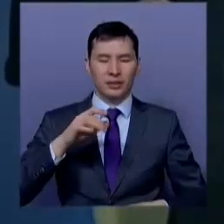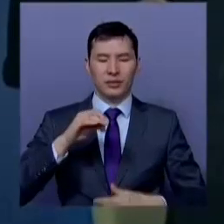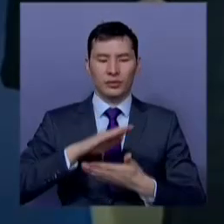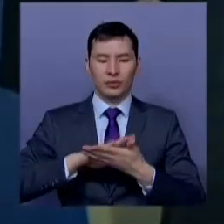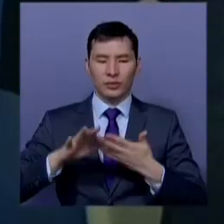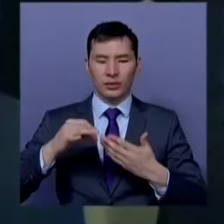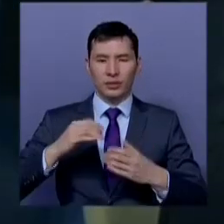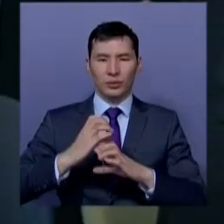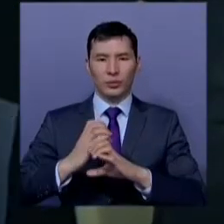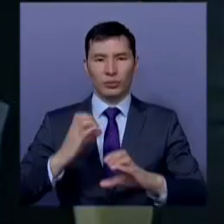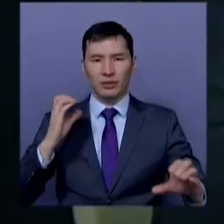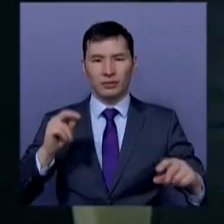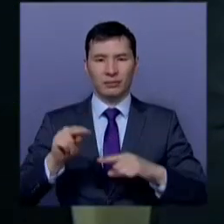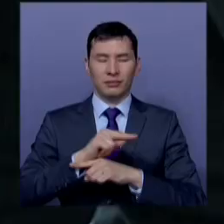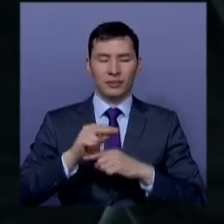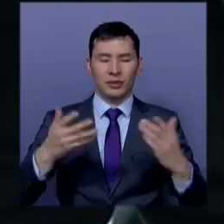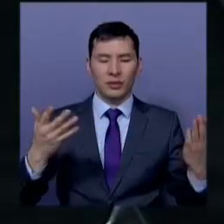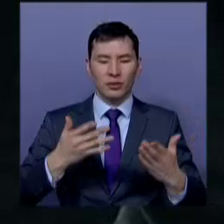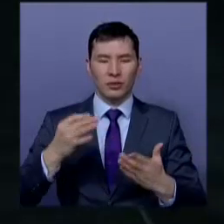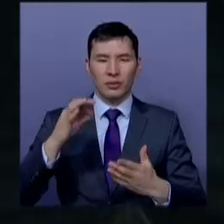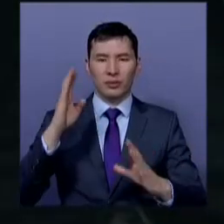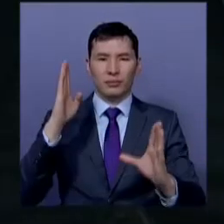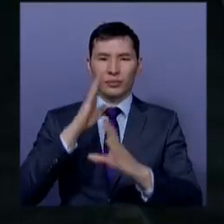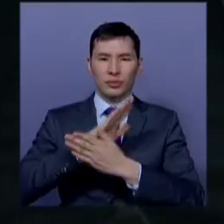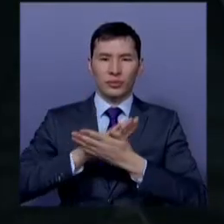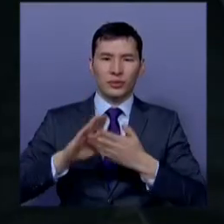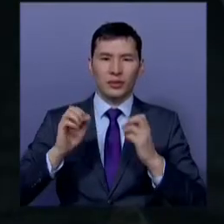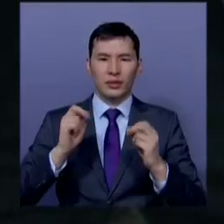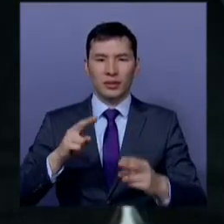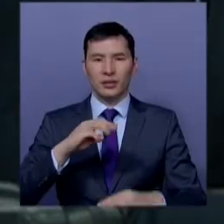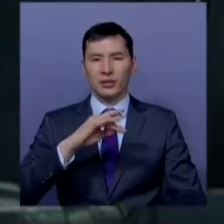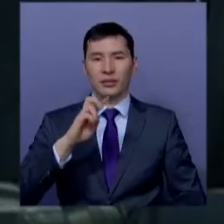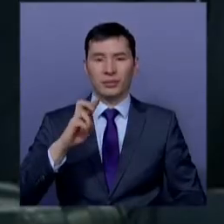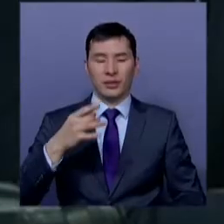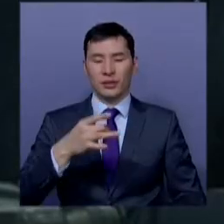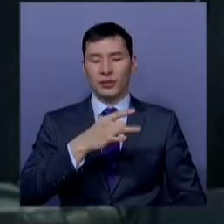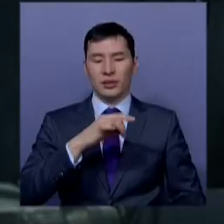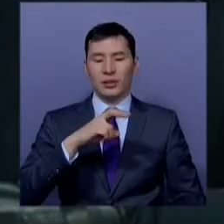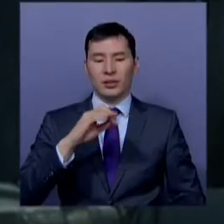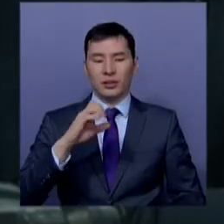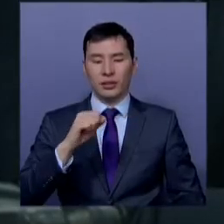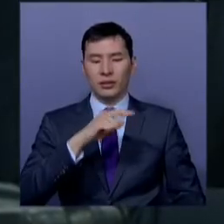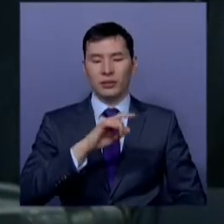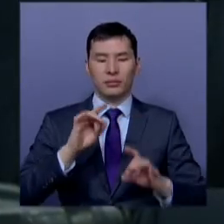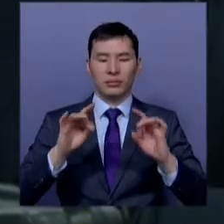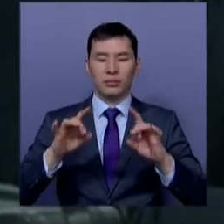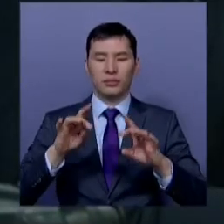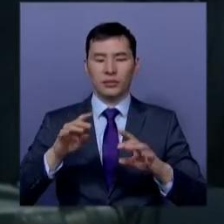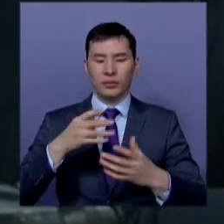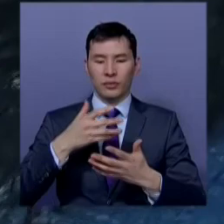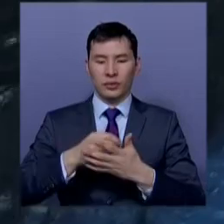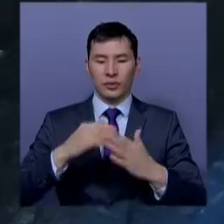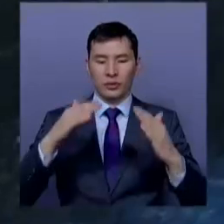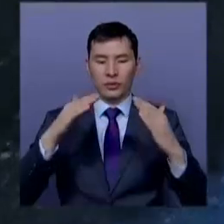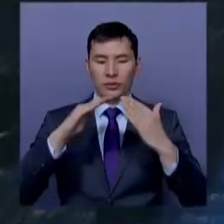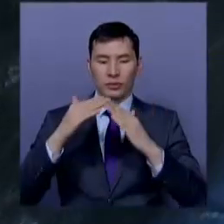жер қатынастары сияқты тақырыптарды қамтыды. Солардың бірі Түрксіб ауданының тұрғыны Лариса Сдубникова. Ол Бауым тоғайындағы қарды